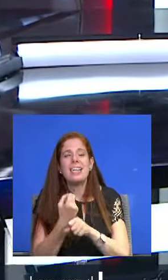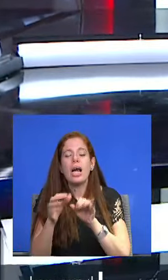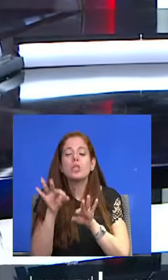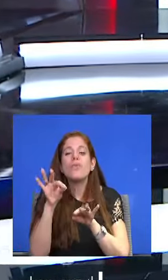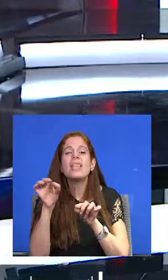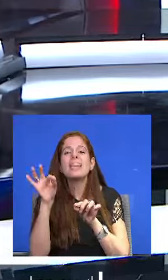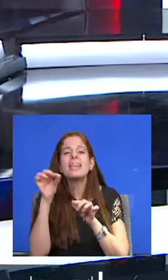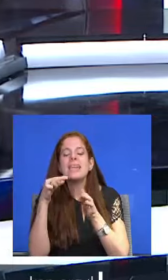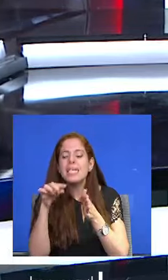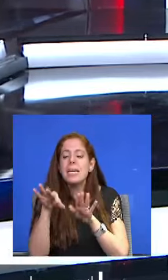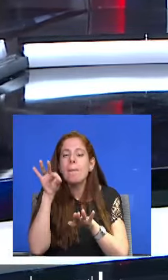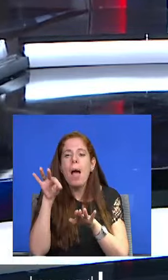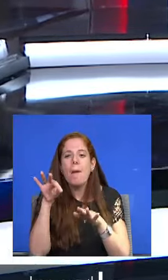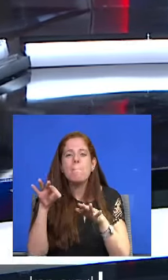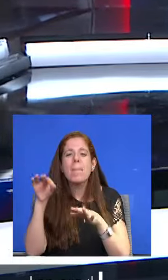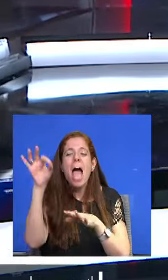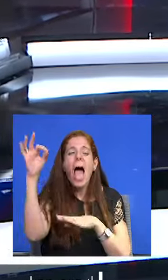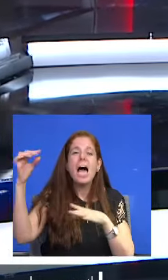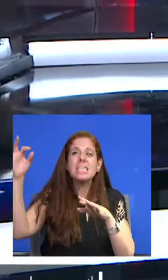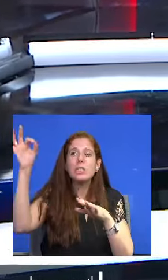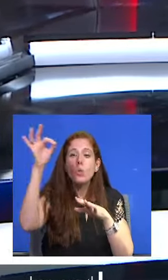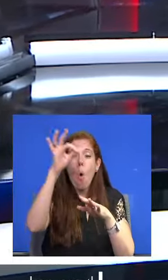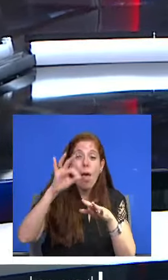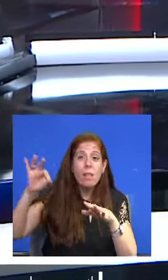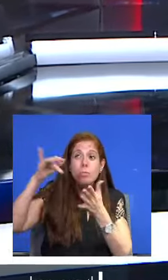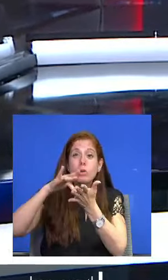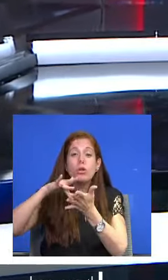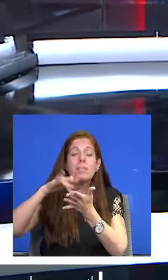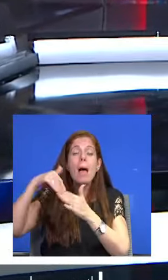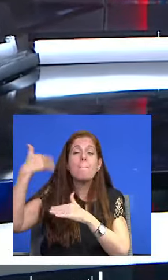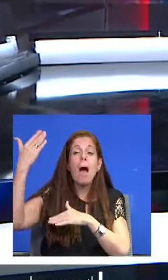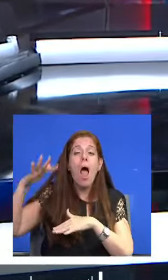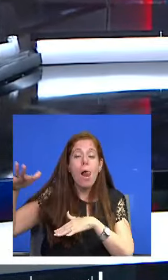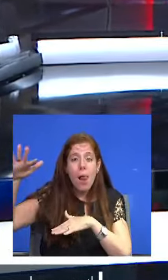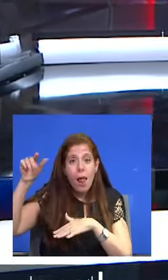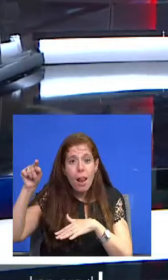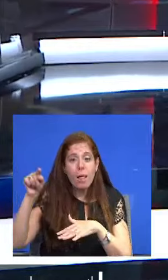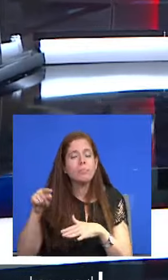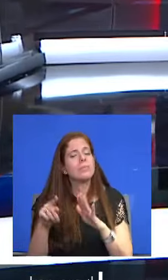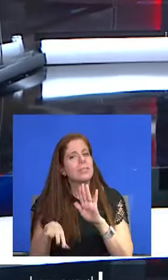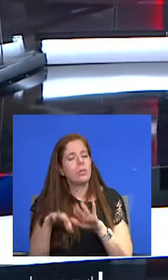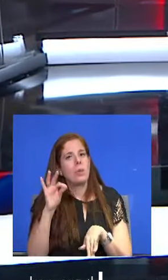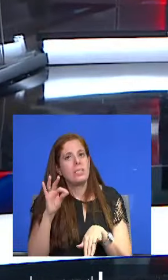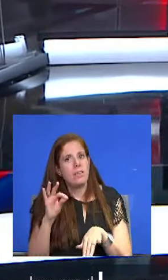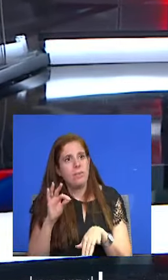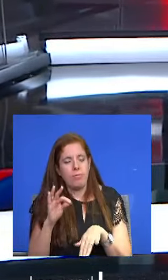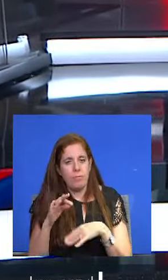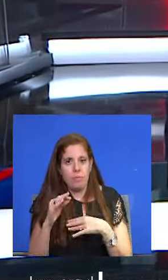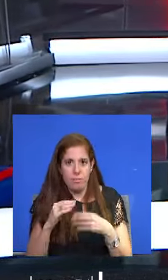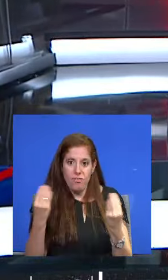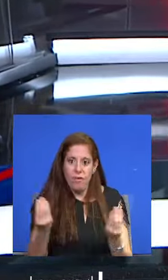מרחף בחלל. המשימה הזאת שיצאה לדרך לפני 7 שנים שופכת אור על סודות החיים כאן. הכתבה של איתמר